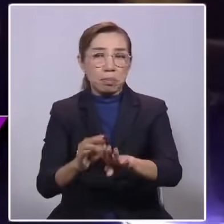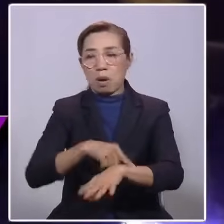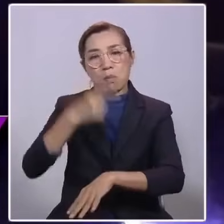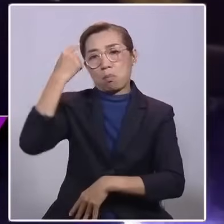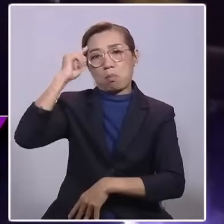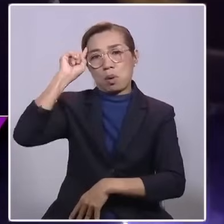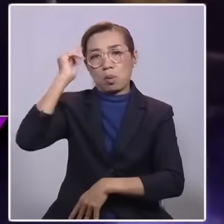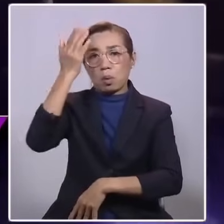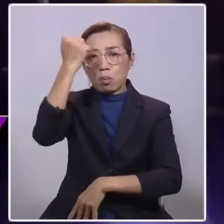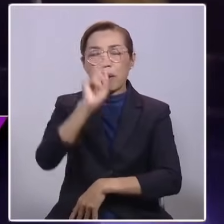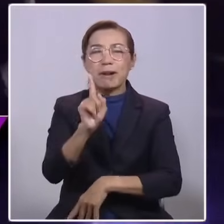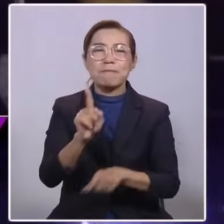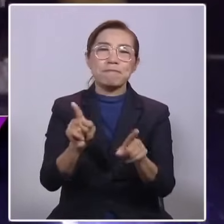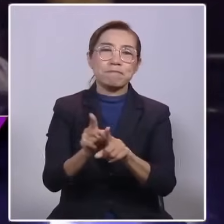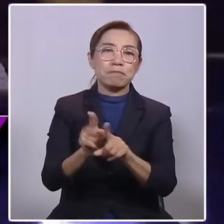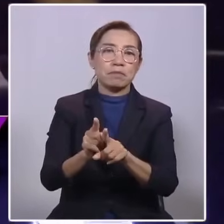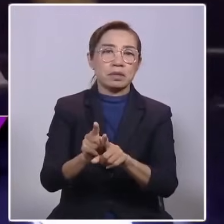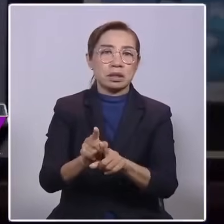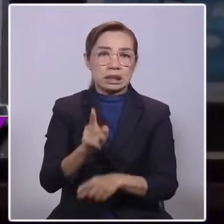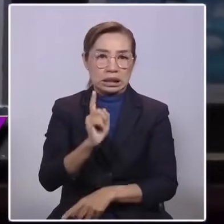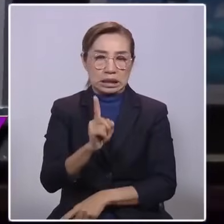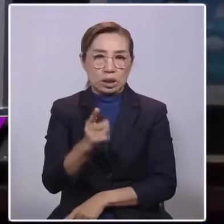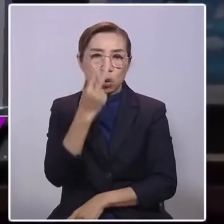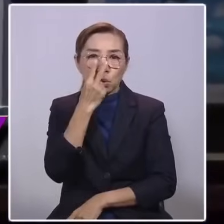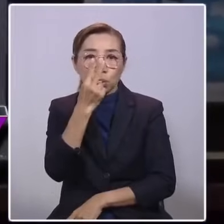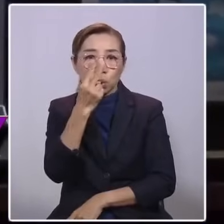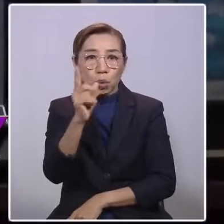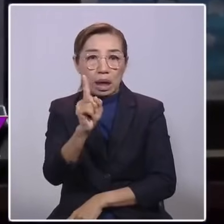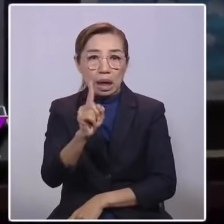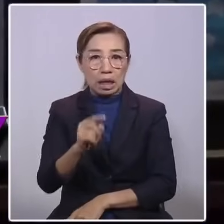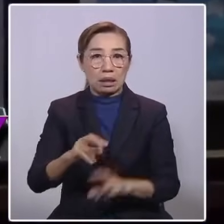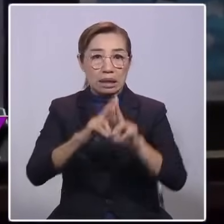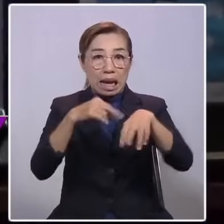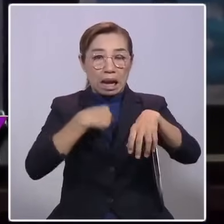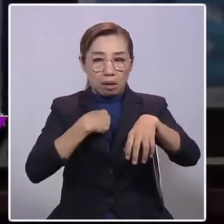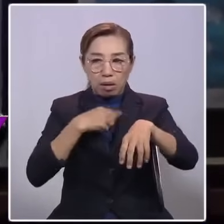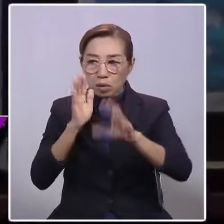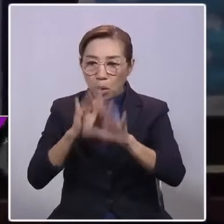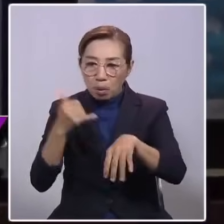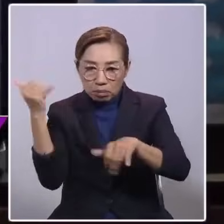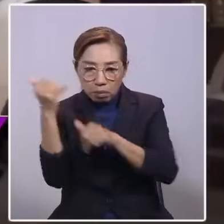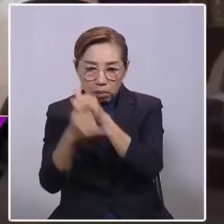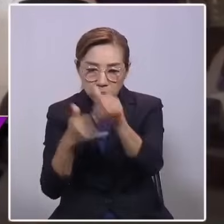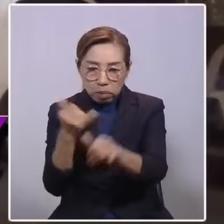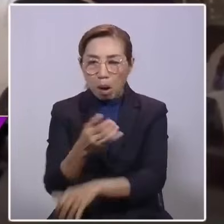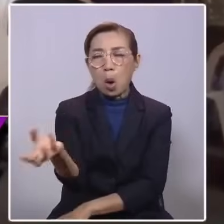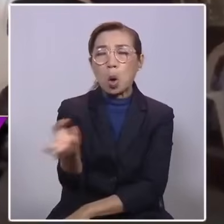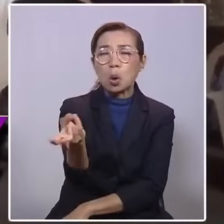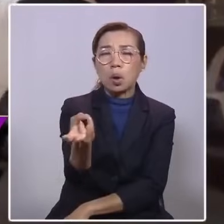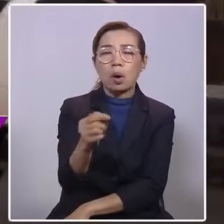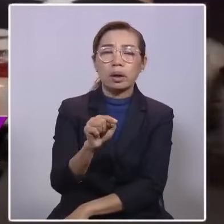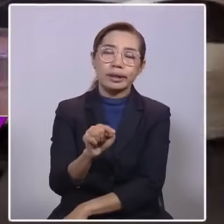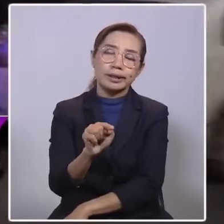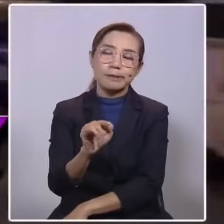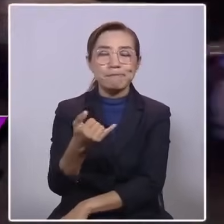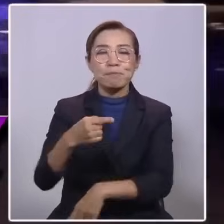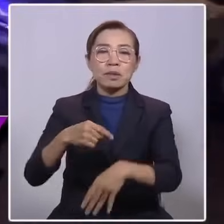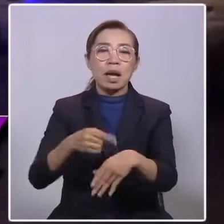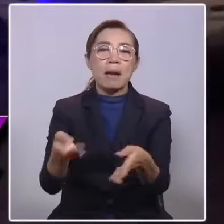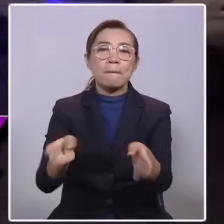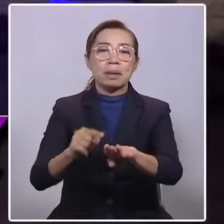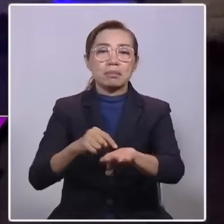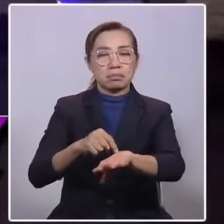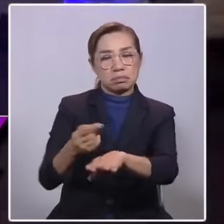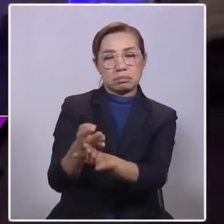เพราะว่าคือหลักๆเลยก็คือต้องดูจำนวนลูกค้าอถ้าลูกค้าไม่มีเนี่ยก็อาจจะมีการปิดก่อนเวลาก็